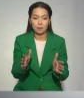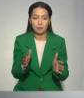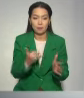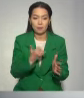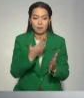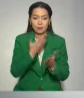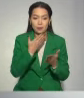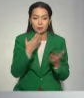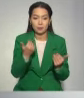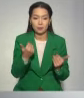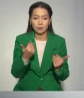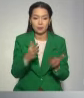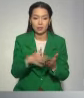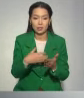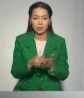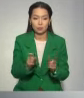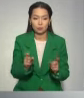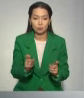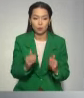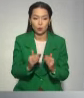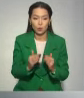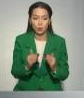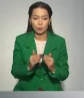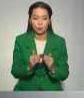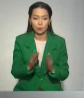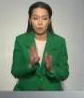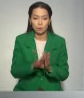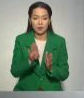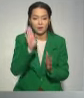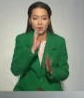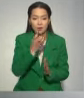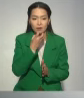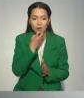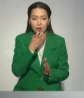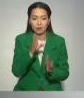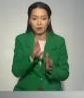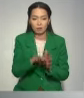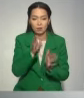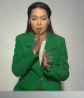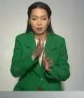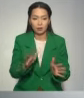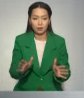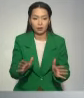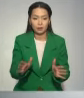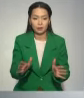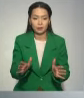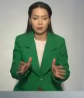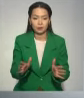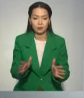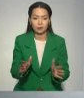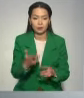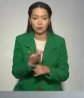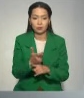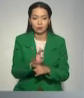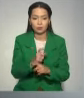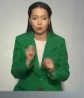мы до сих пор сидим дома без Воды горячей без отопления очень